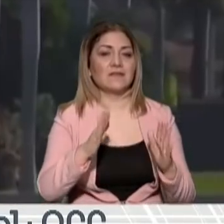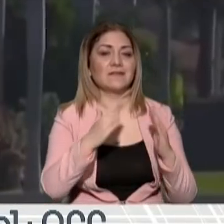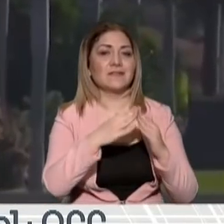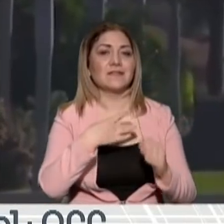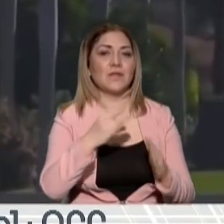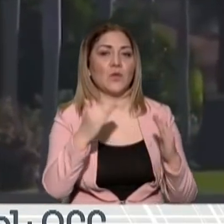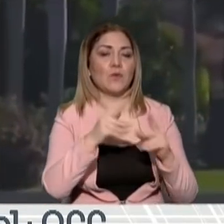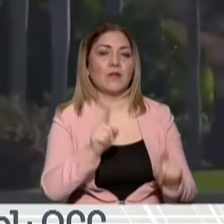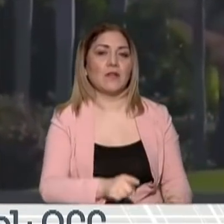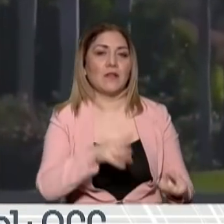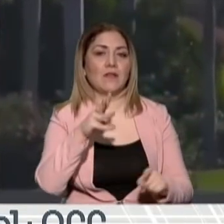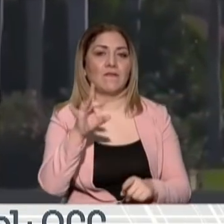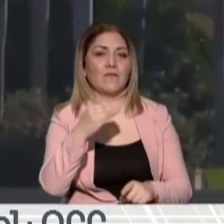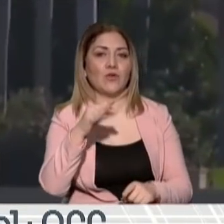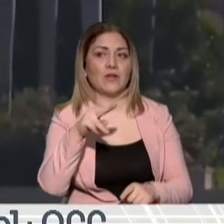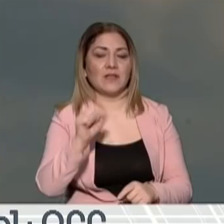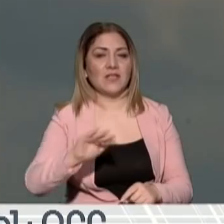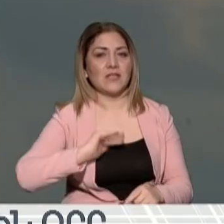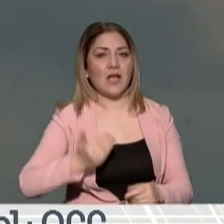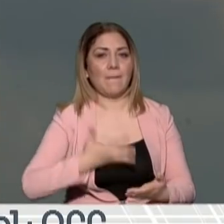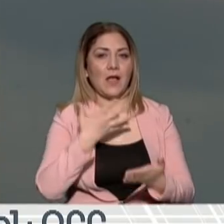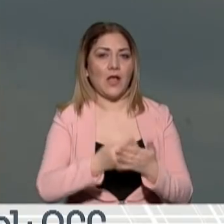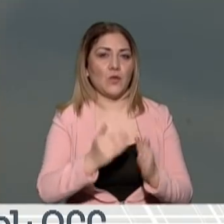Ֆլորիդա, Մարալագո արաբնյա շքեղ առանձնատուն։